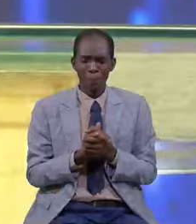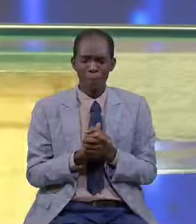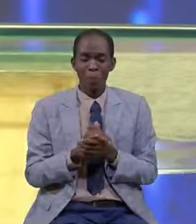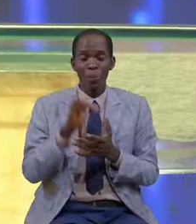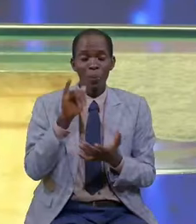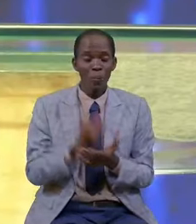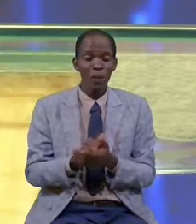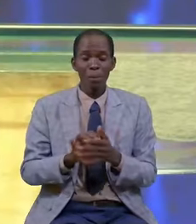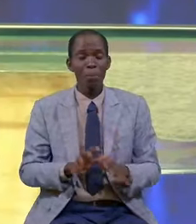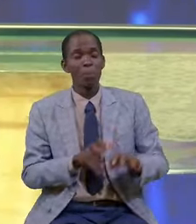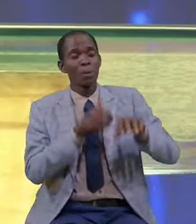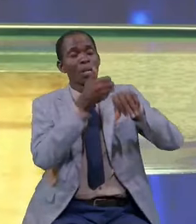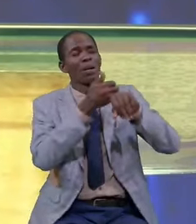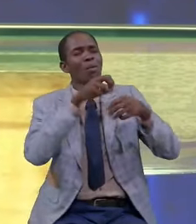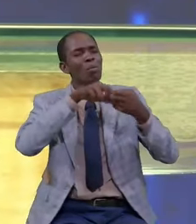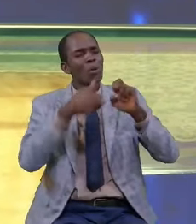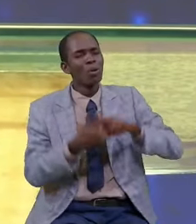Cette montagne,